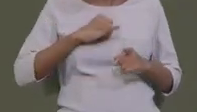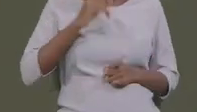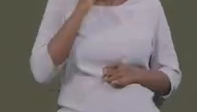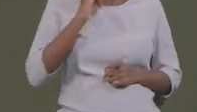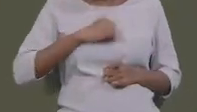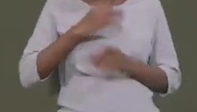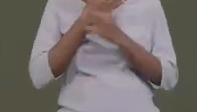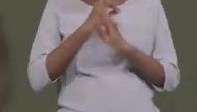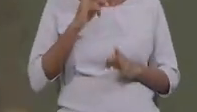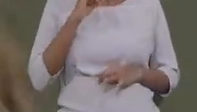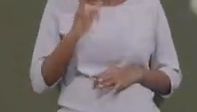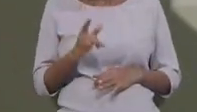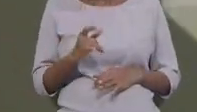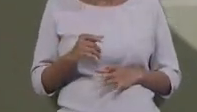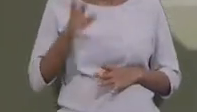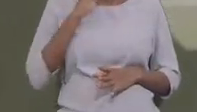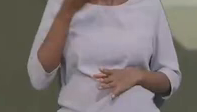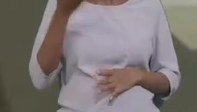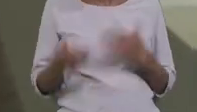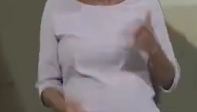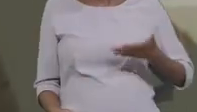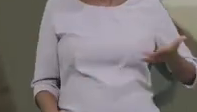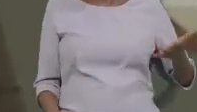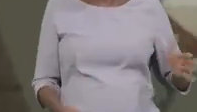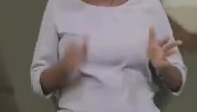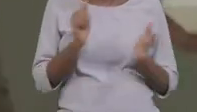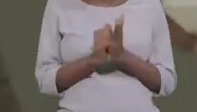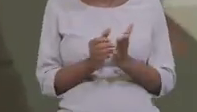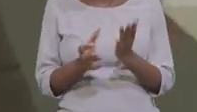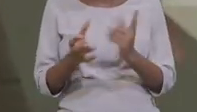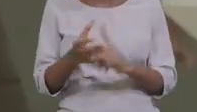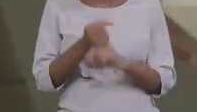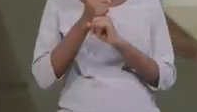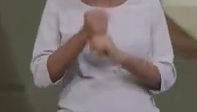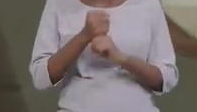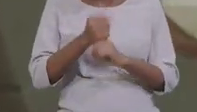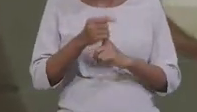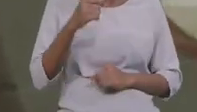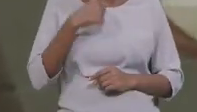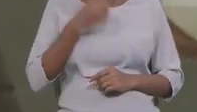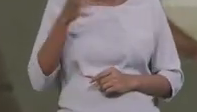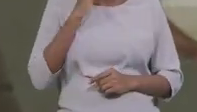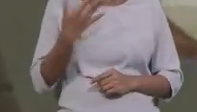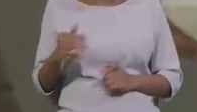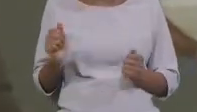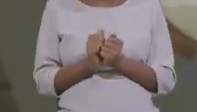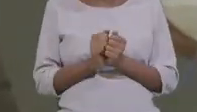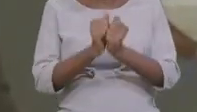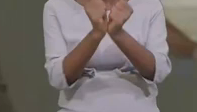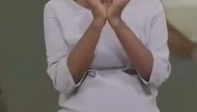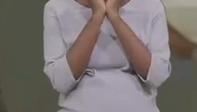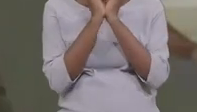Mais est-ce que je suis réellement libre? Est-ce qu'il y a des choses qui me lient? Est-ce qu'il y a des choses